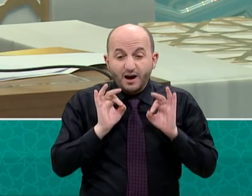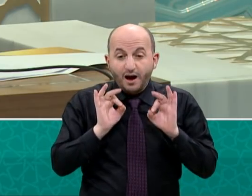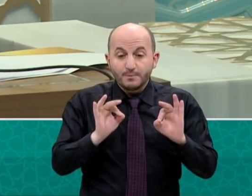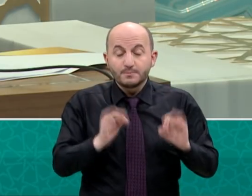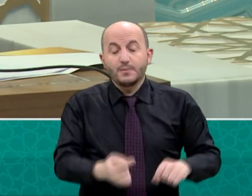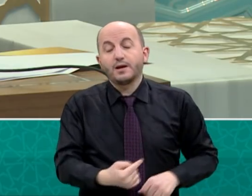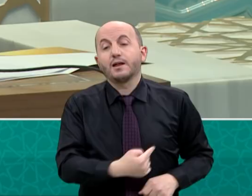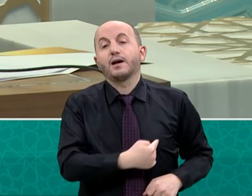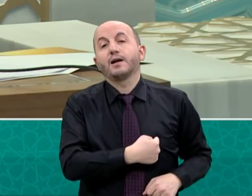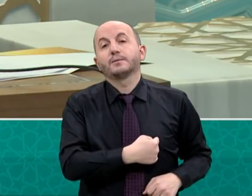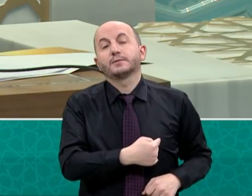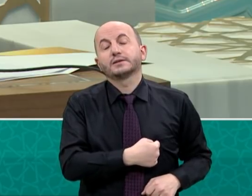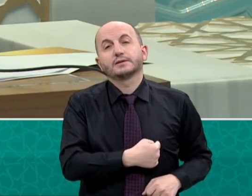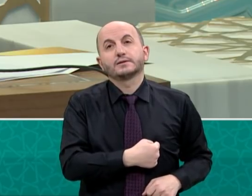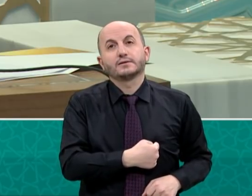kalbini